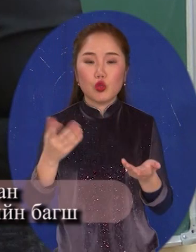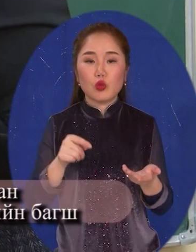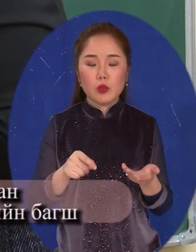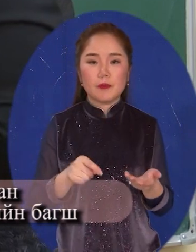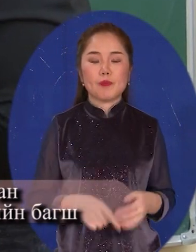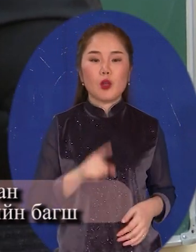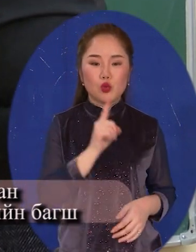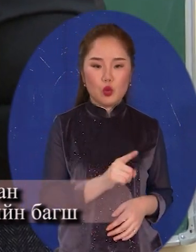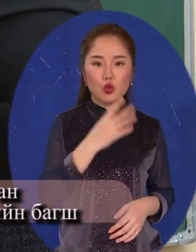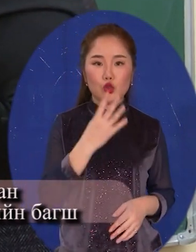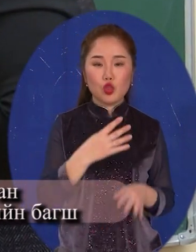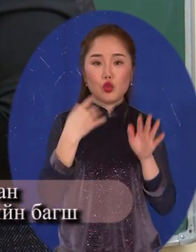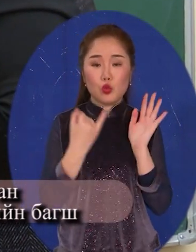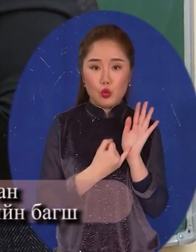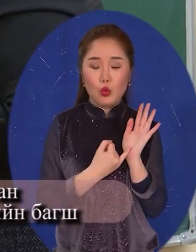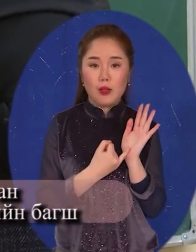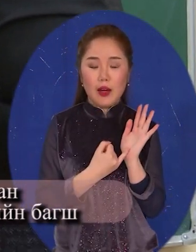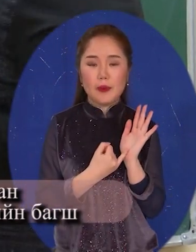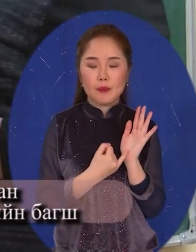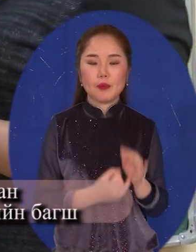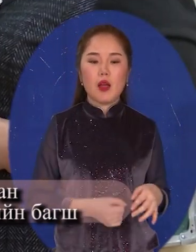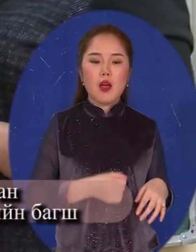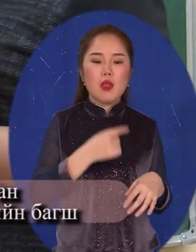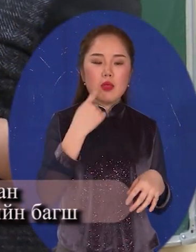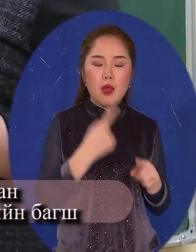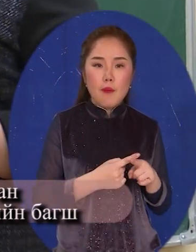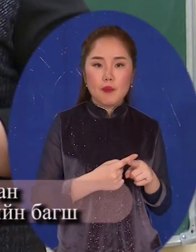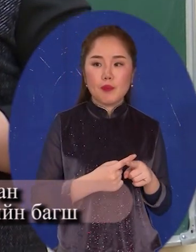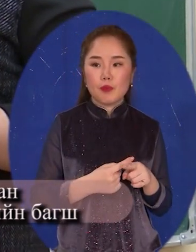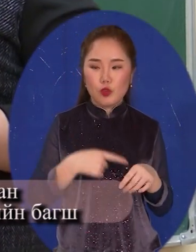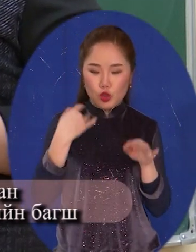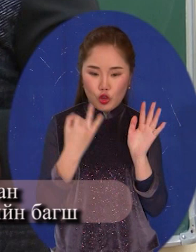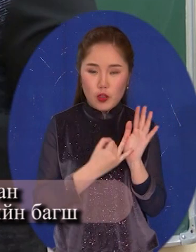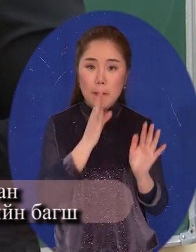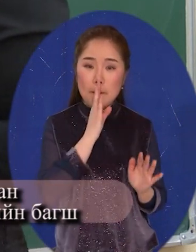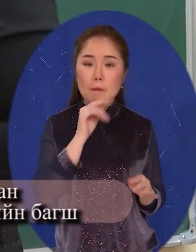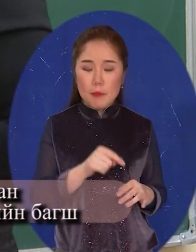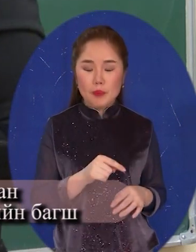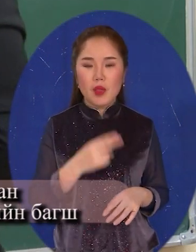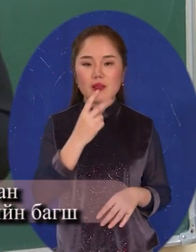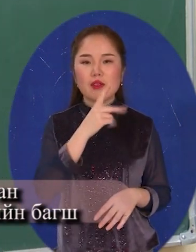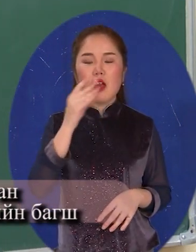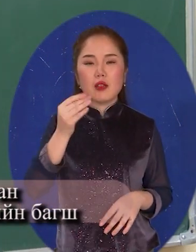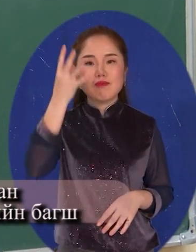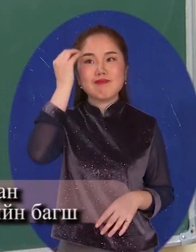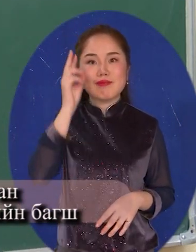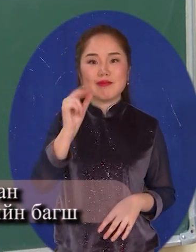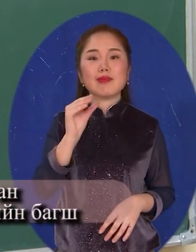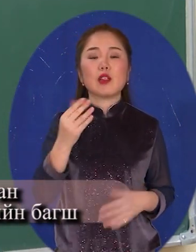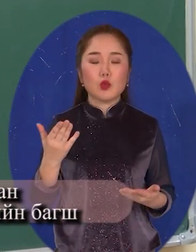7 мен 3-тен құралады. Осы білімімізді пайдаланып, жатқа қосайық. Ол үшін